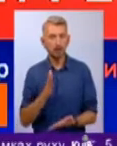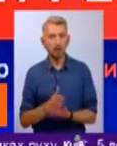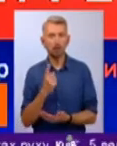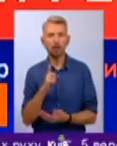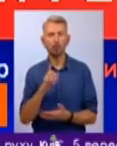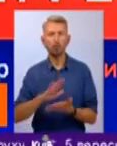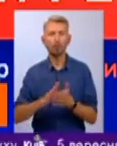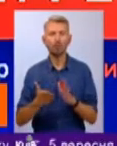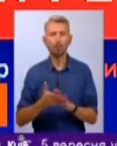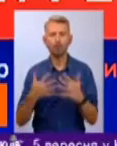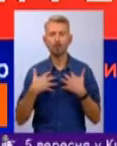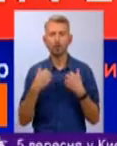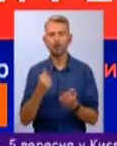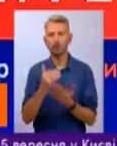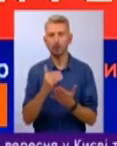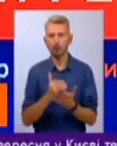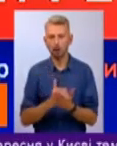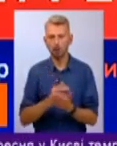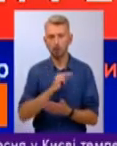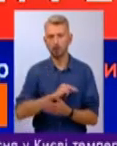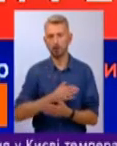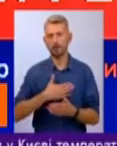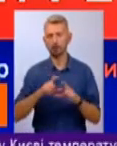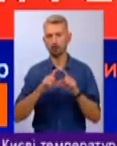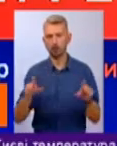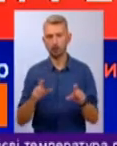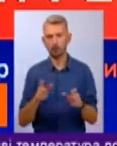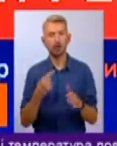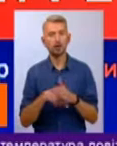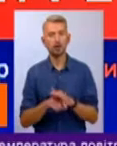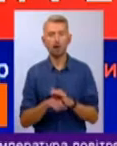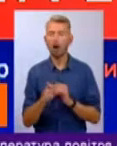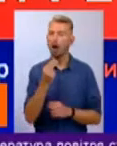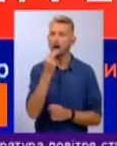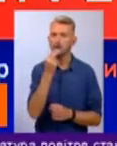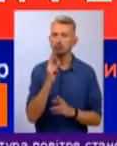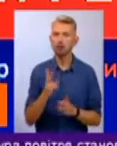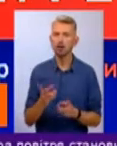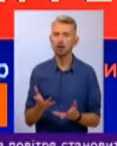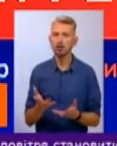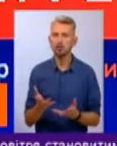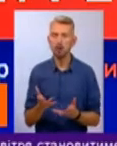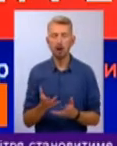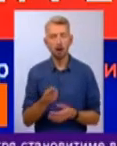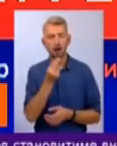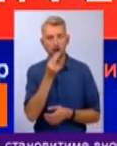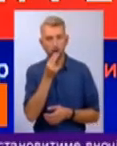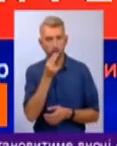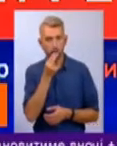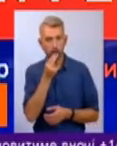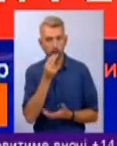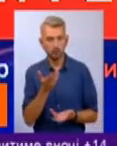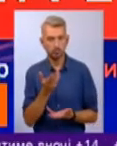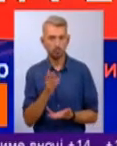однією з умов оздоровчої програми роботи нашої школи. Тобто тільки хто з харчуванням, яка ситуація?